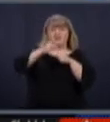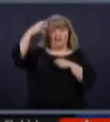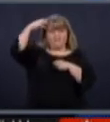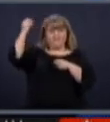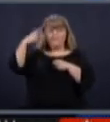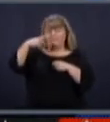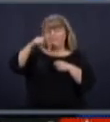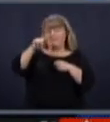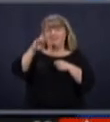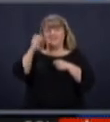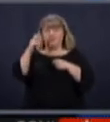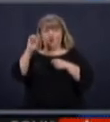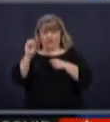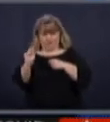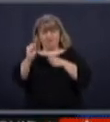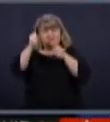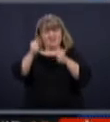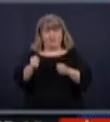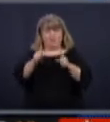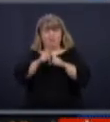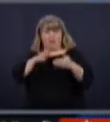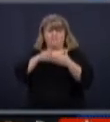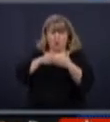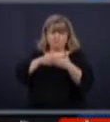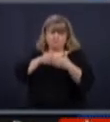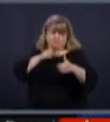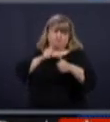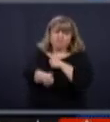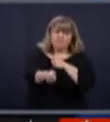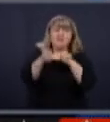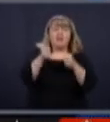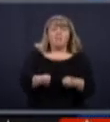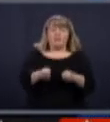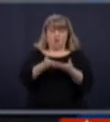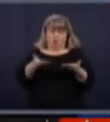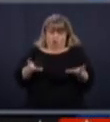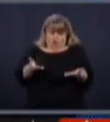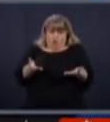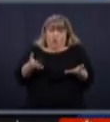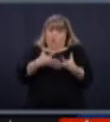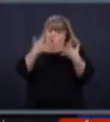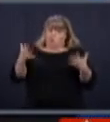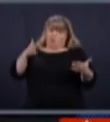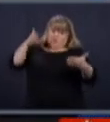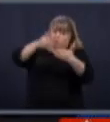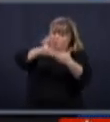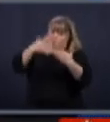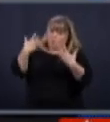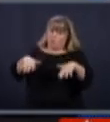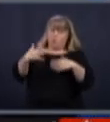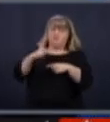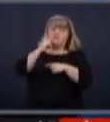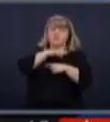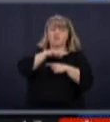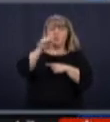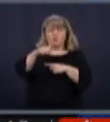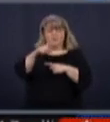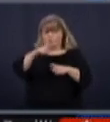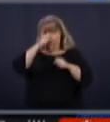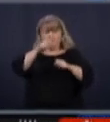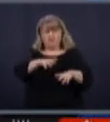passer à travers les épreuves. On a une grosse devant nous autres. C'est pas fini, il faut pas lâcher, mais on est capable, les